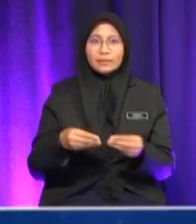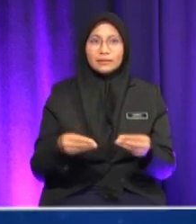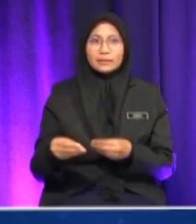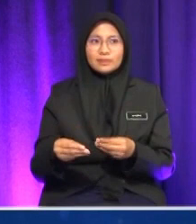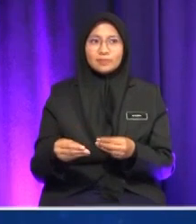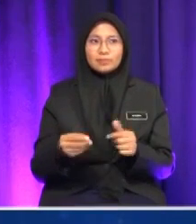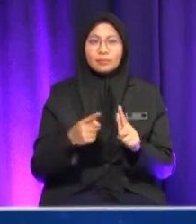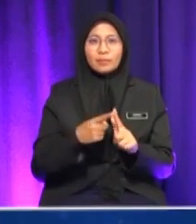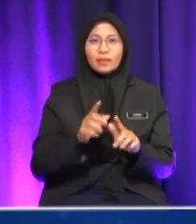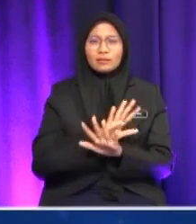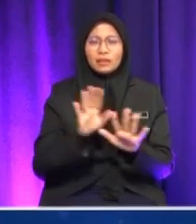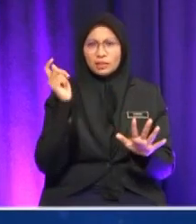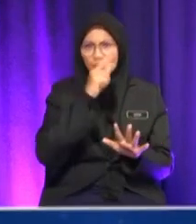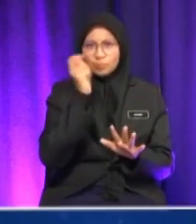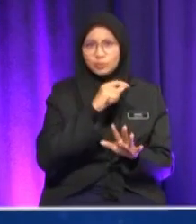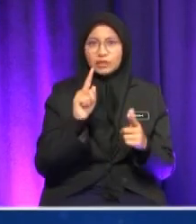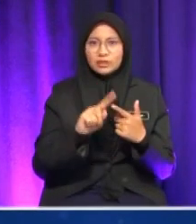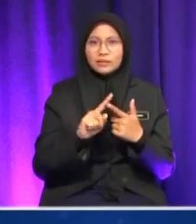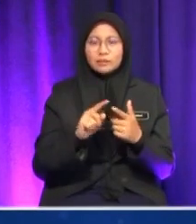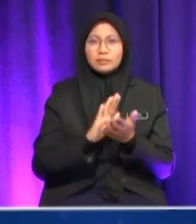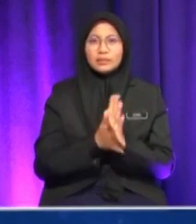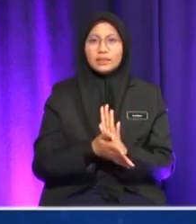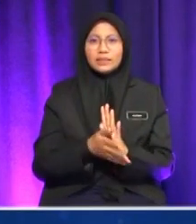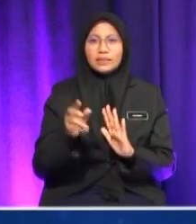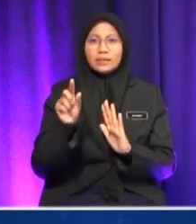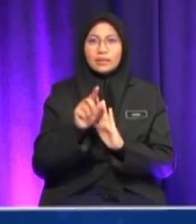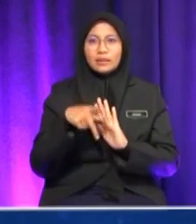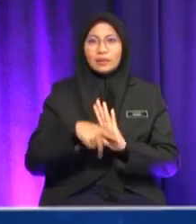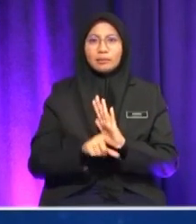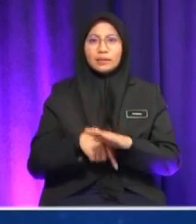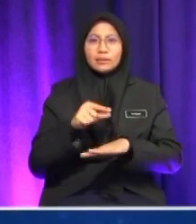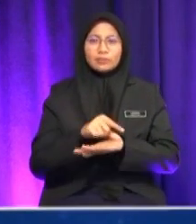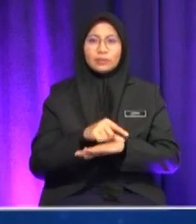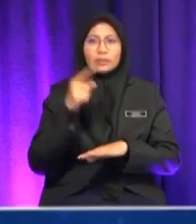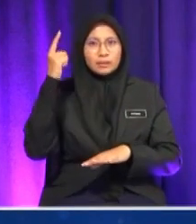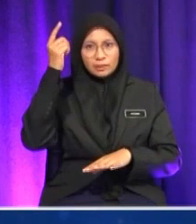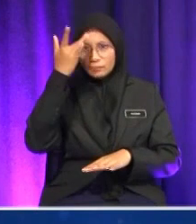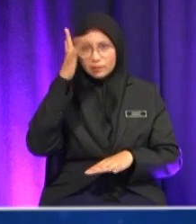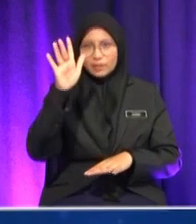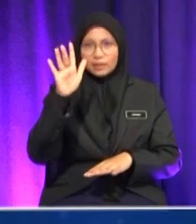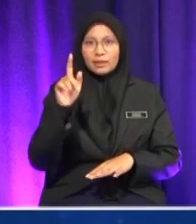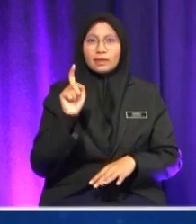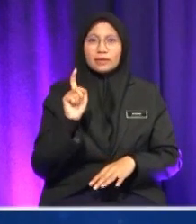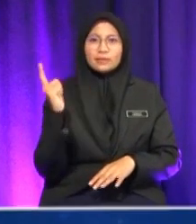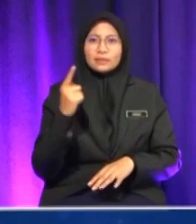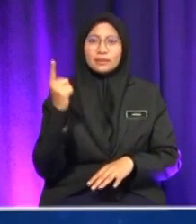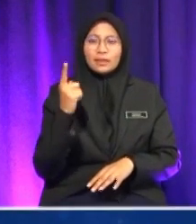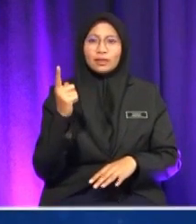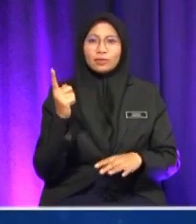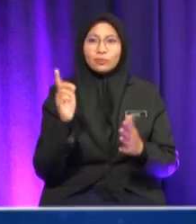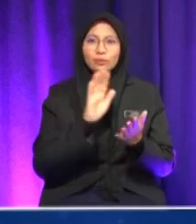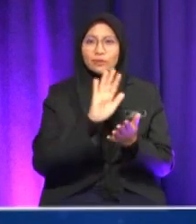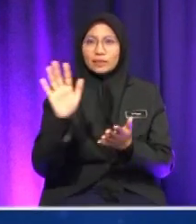Menjadi pengguna yang bijak. Yang kedua, sentiasa membuat semakan dan perbandingan harga serta jaminan